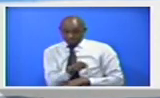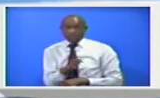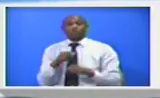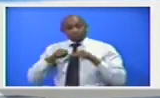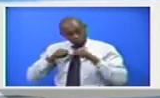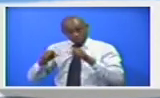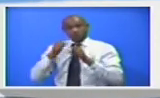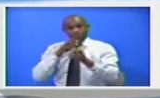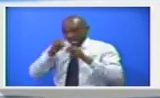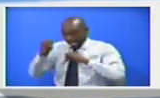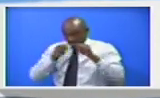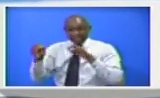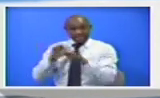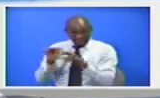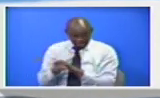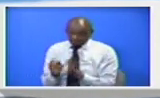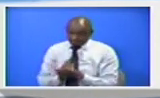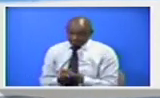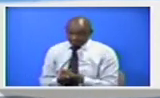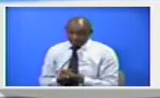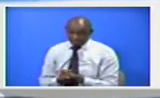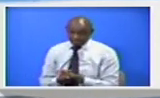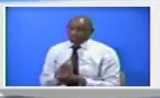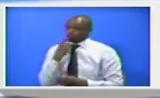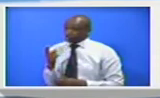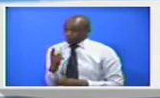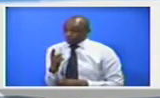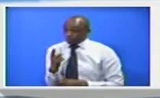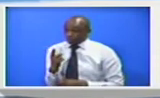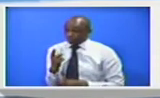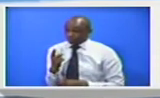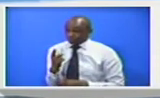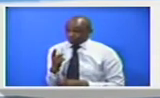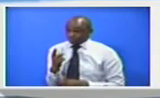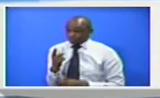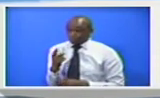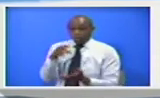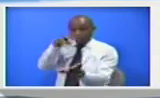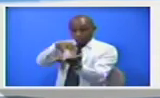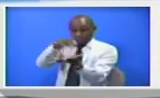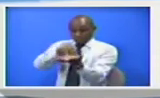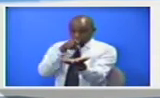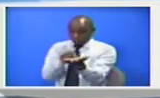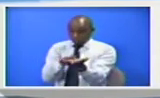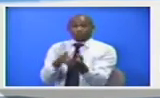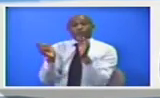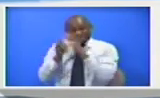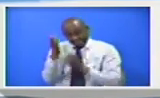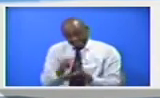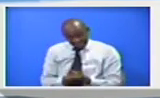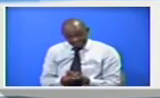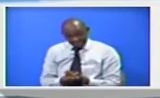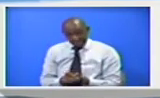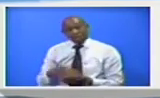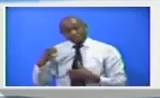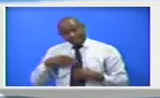kuendesha lile baraza la majukumu yake. Sasa nyadhifa ya mawaziri wale